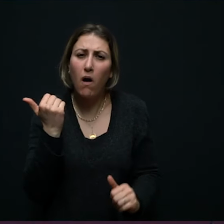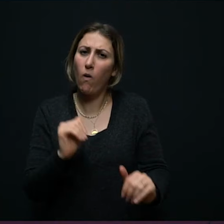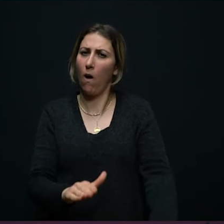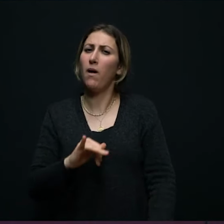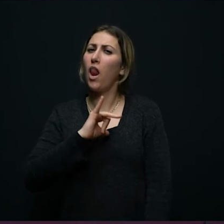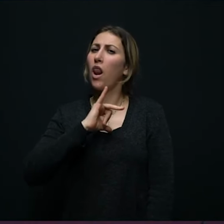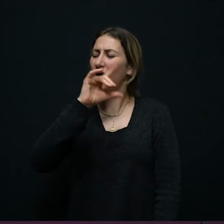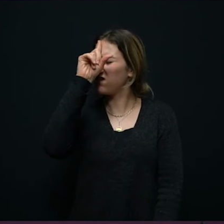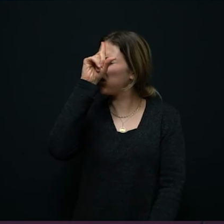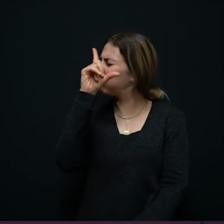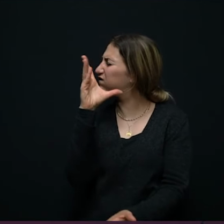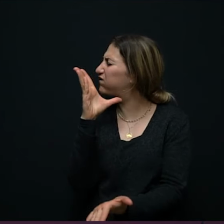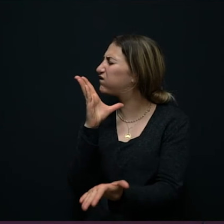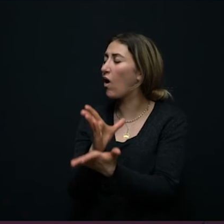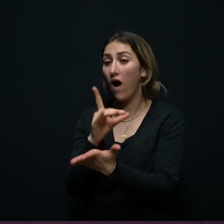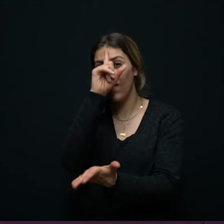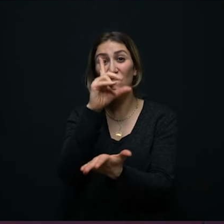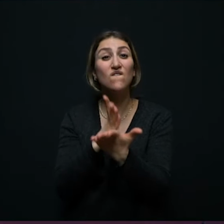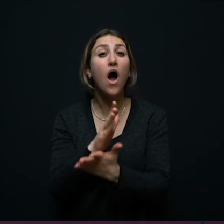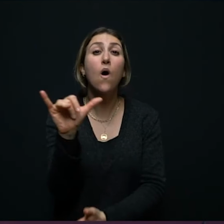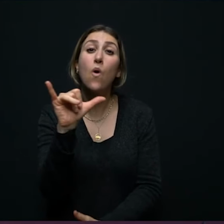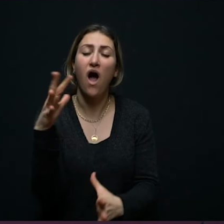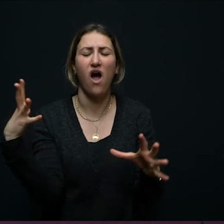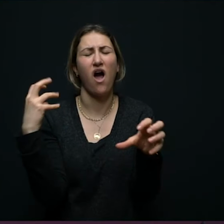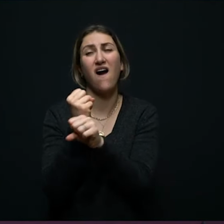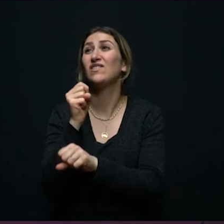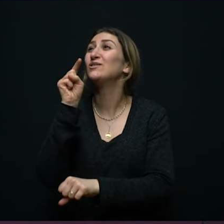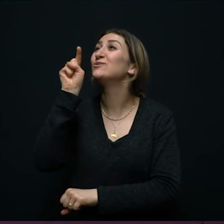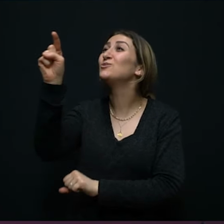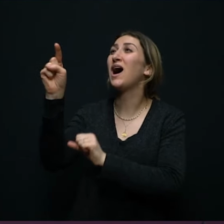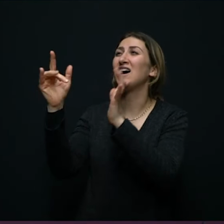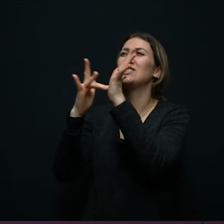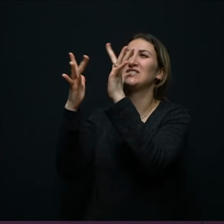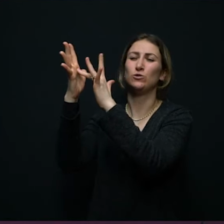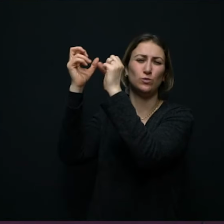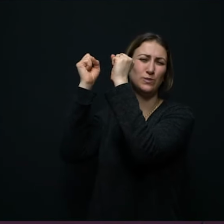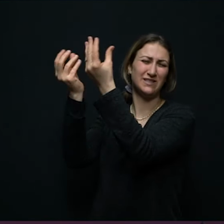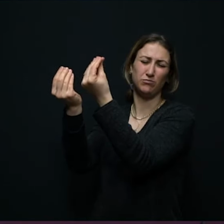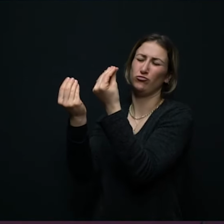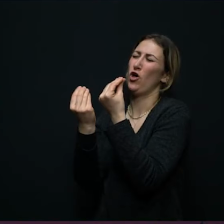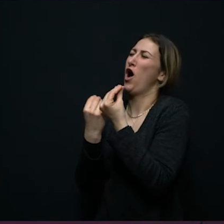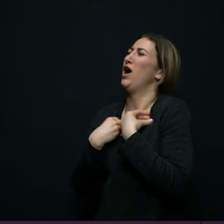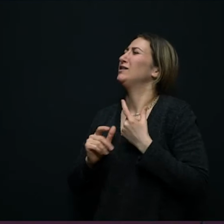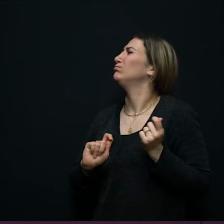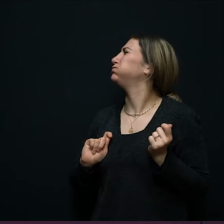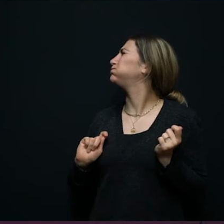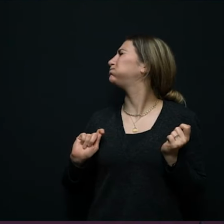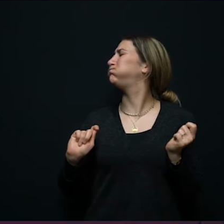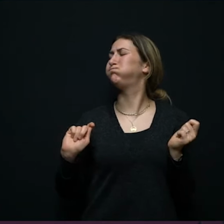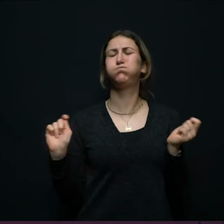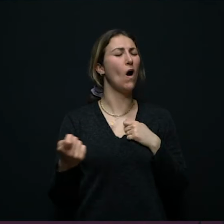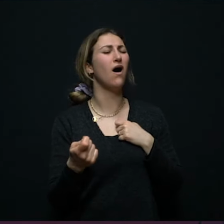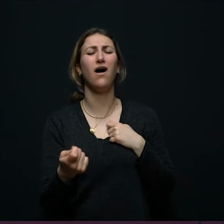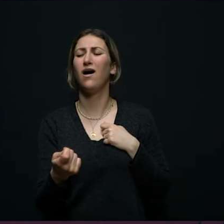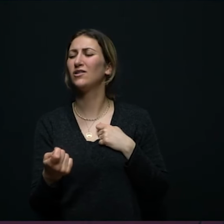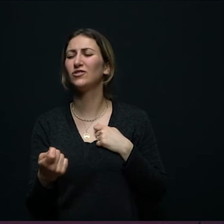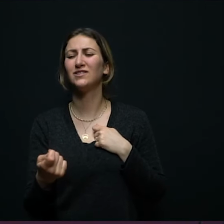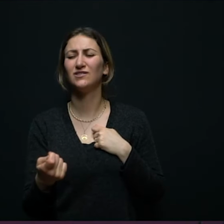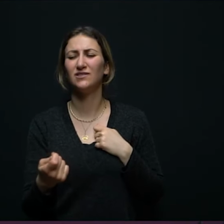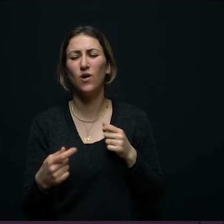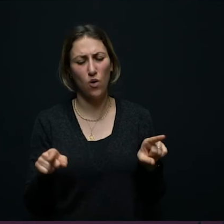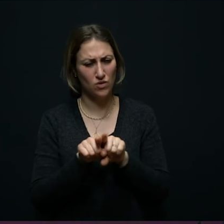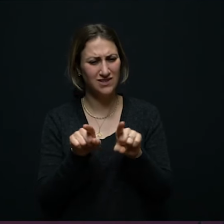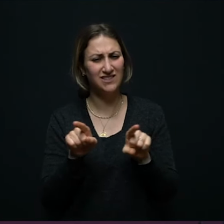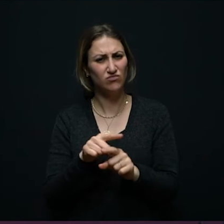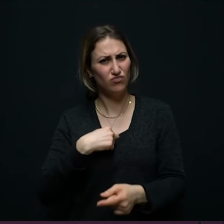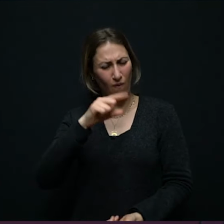qu'avec toi c'est possible j'ai foi aussi ce matin seniors qu'un jour je serai semblable à